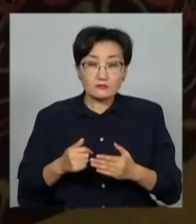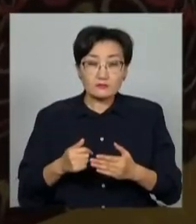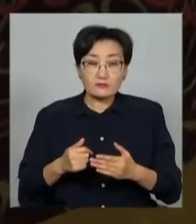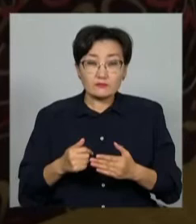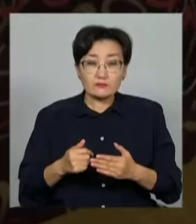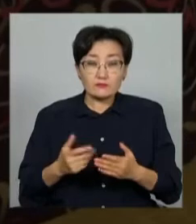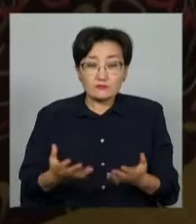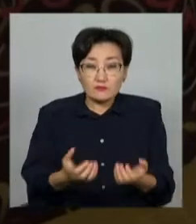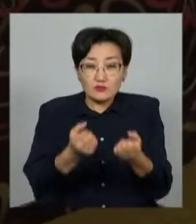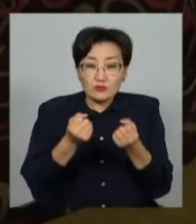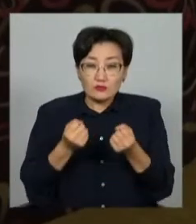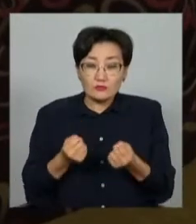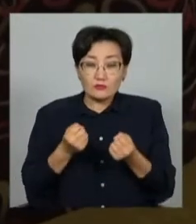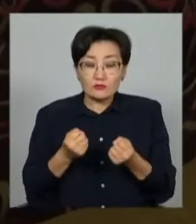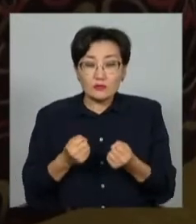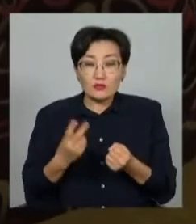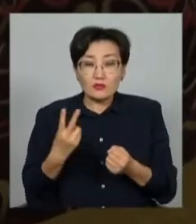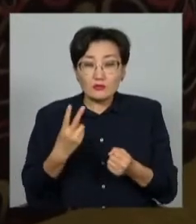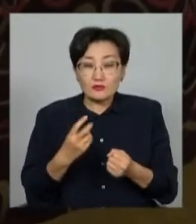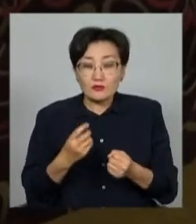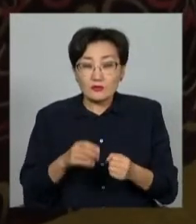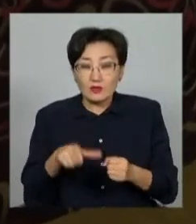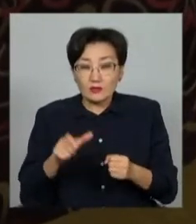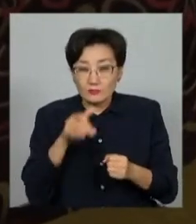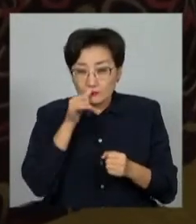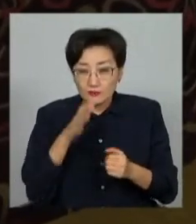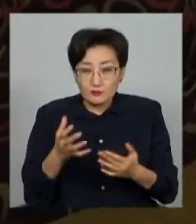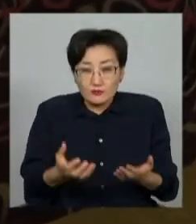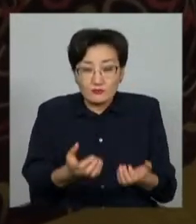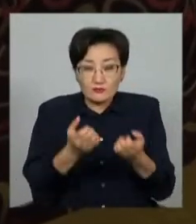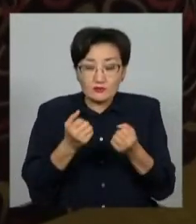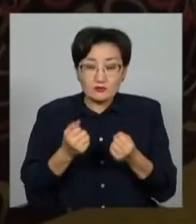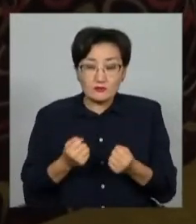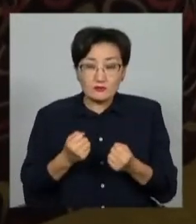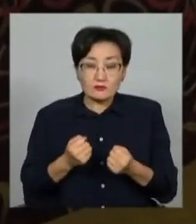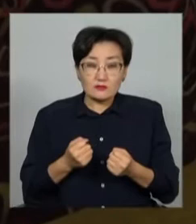Соған сұғыр болып тұрғы, енді екеуісіне чаман көмет,